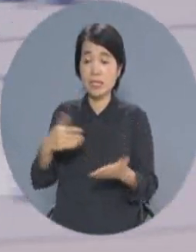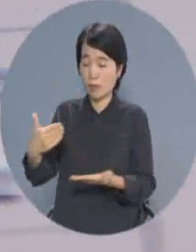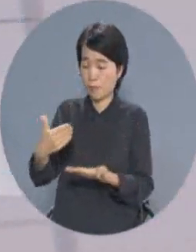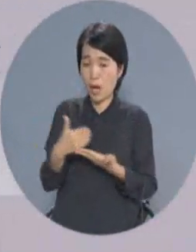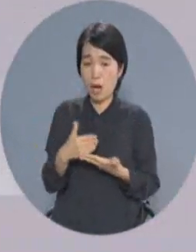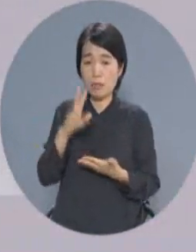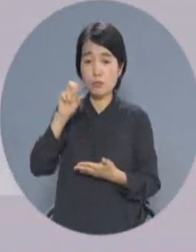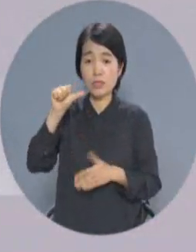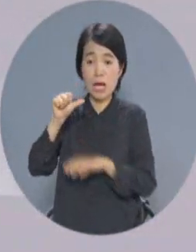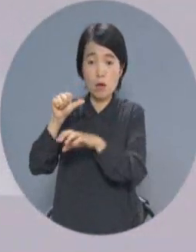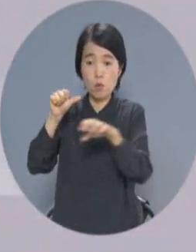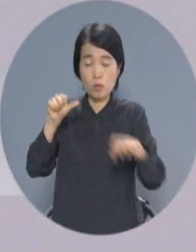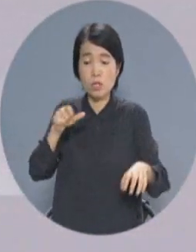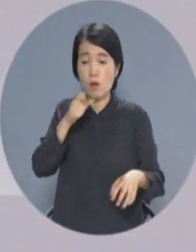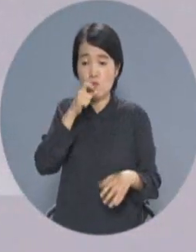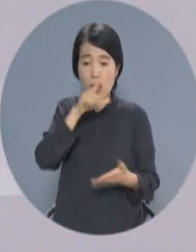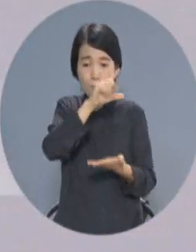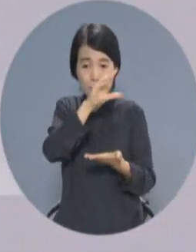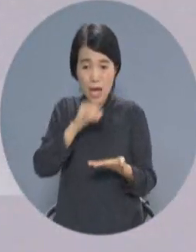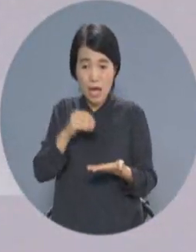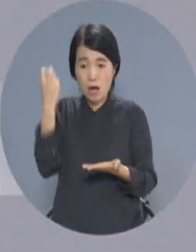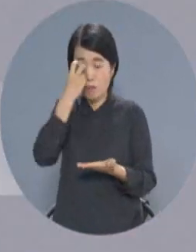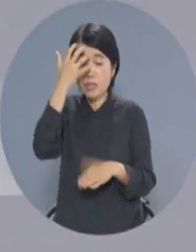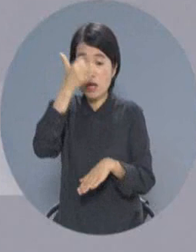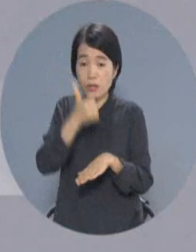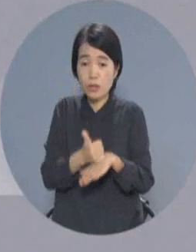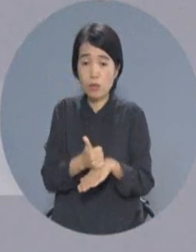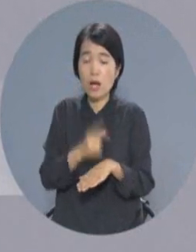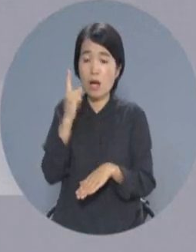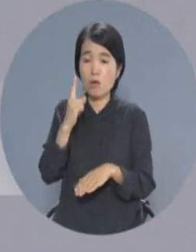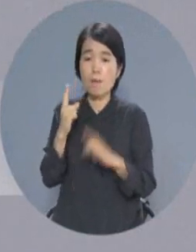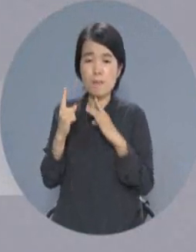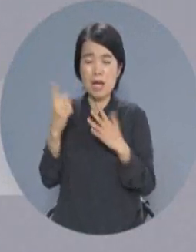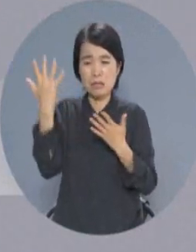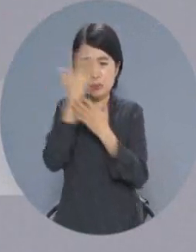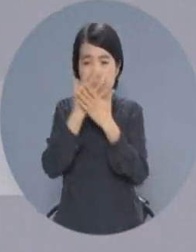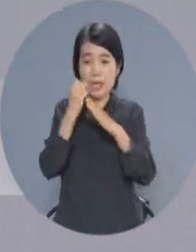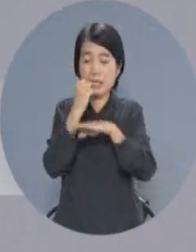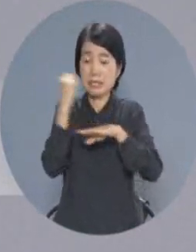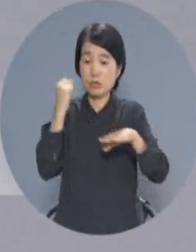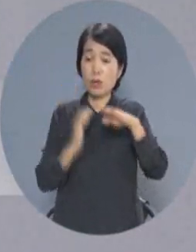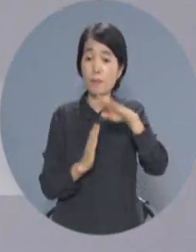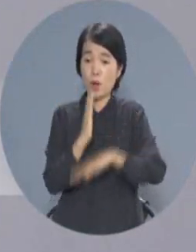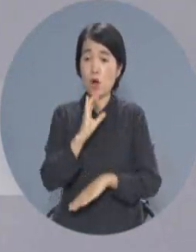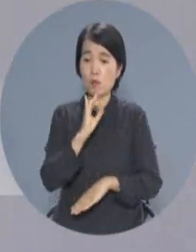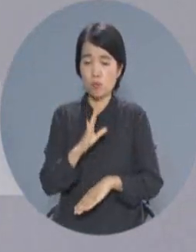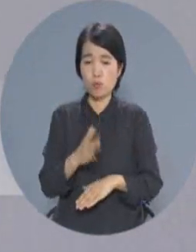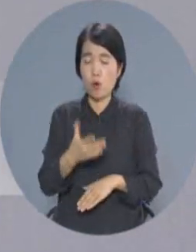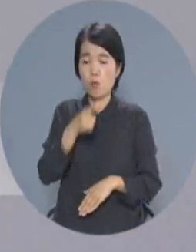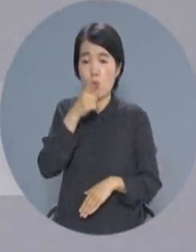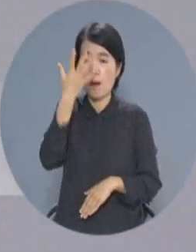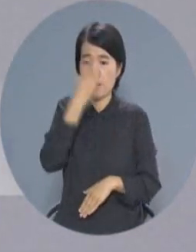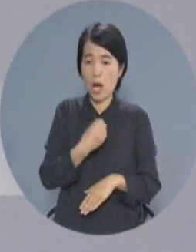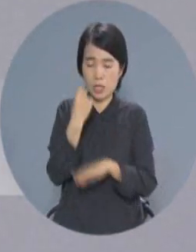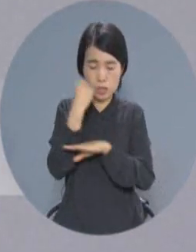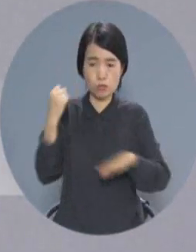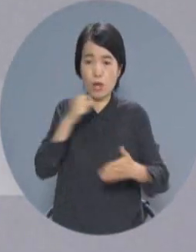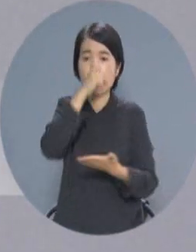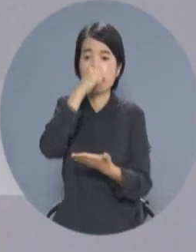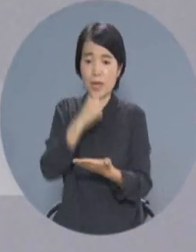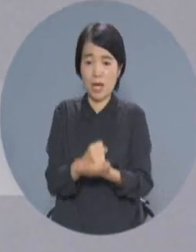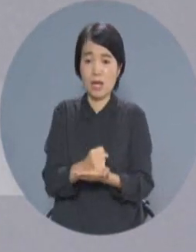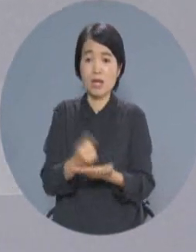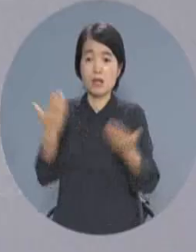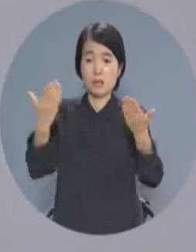접수된 25곳에서 물을 떠 검사한 결과 한 곳만 탁도 기준치를 초과했을 뿐 먹는 물 기준에는 적합